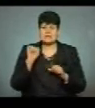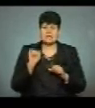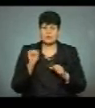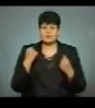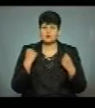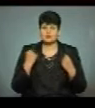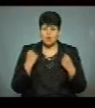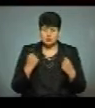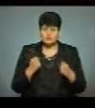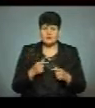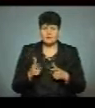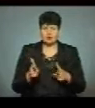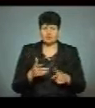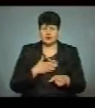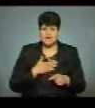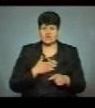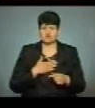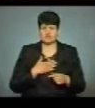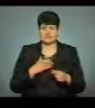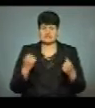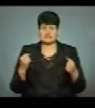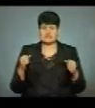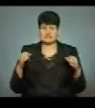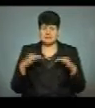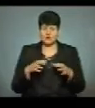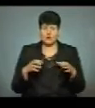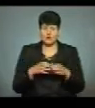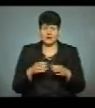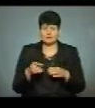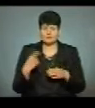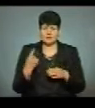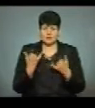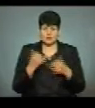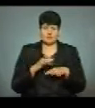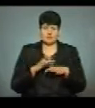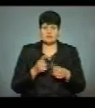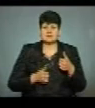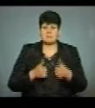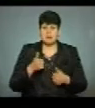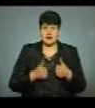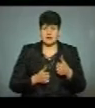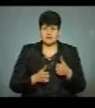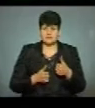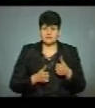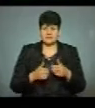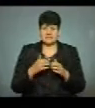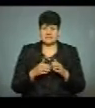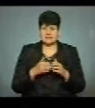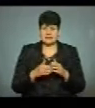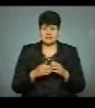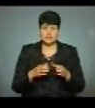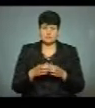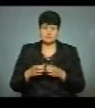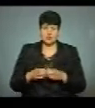для підготовки нашої збірної команди гуманітарної Тернопільської області ми сьогодні проводимо змагання серед